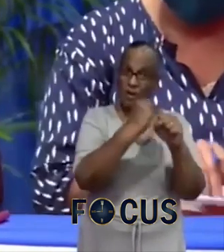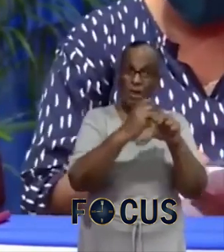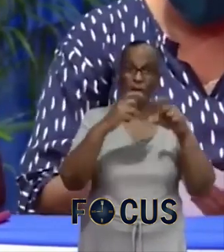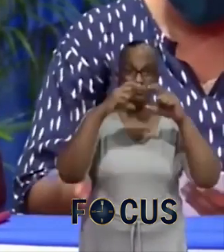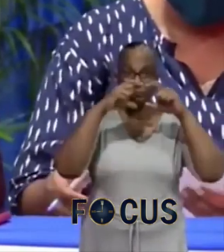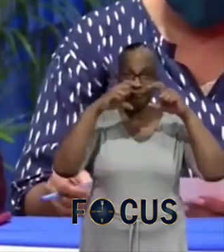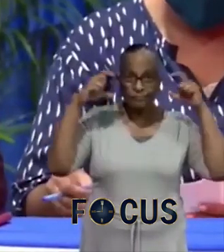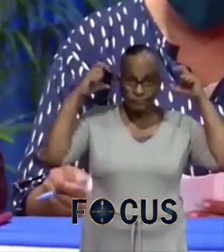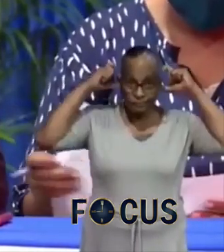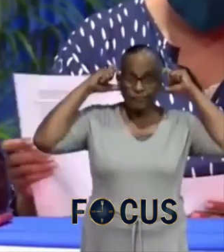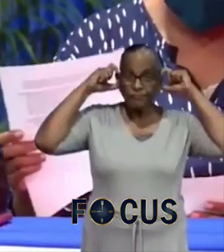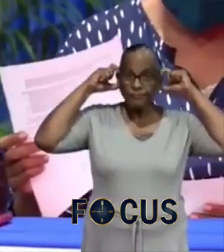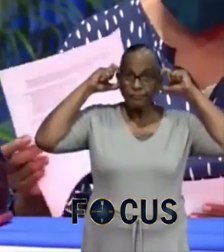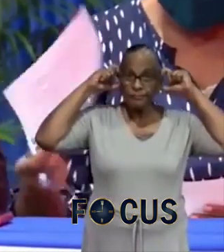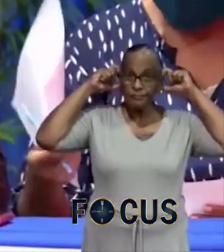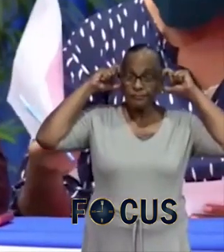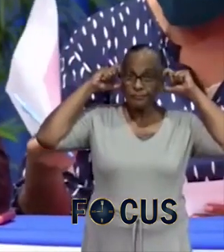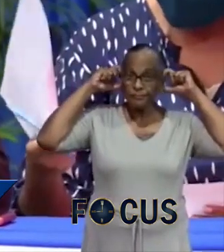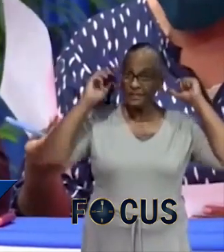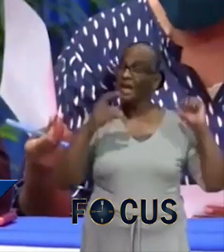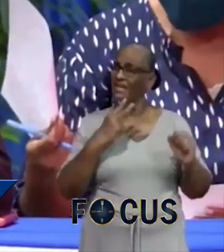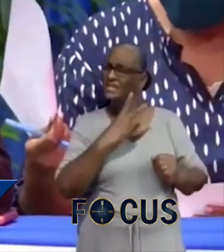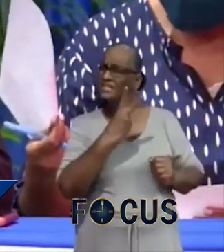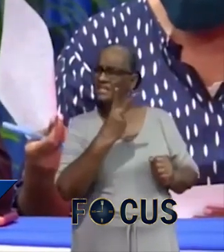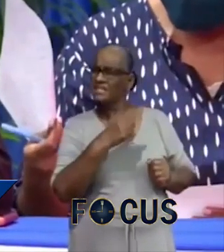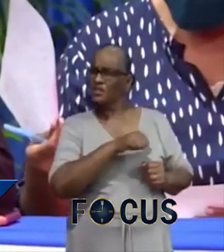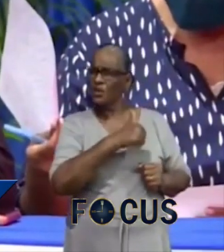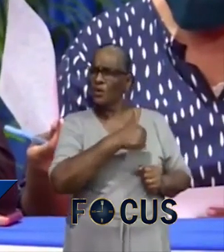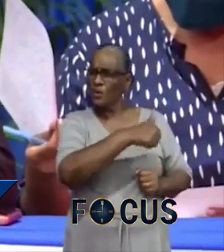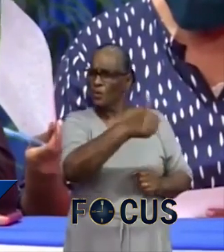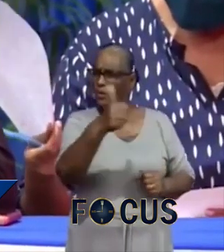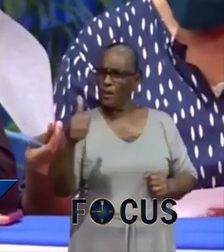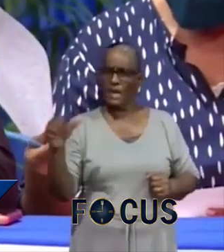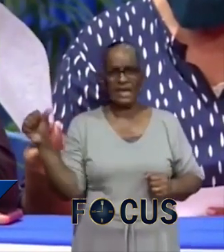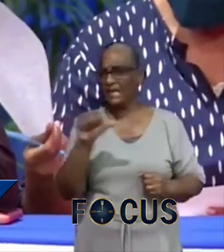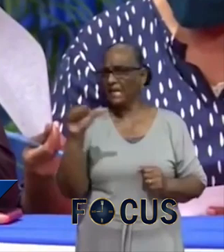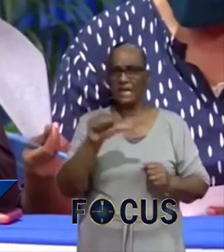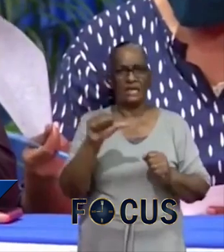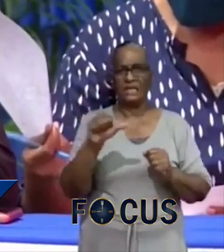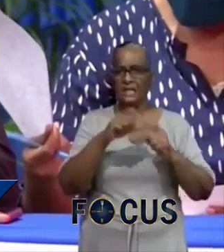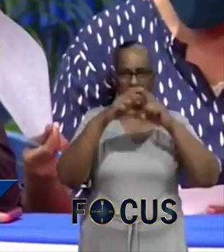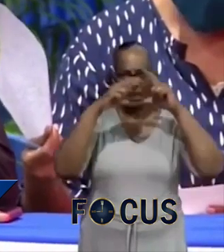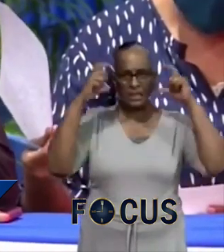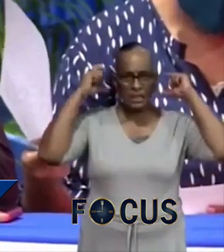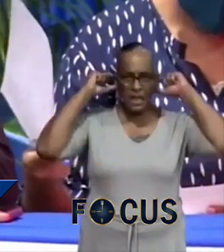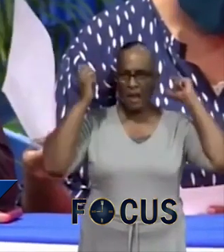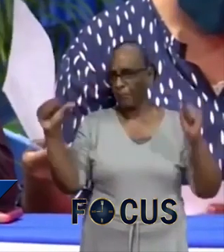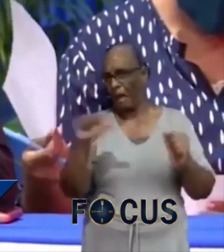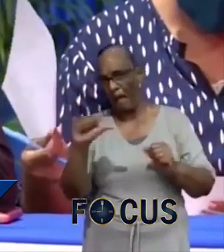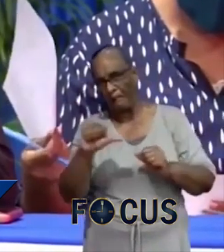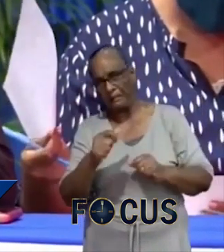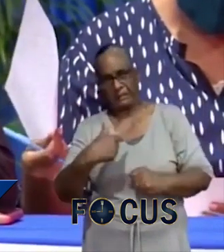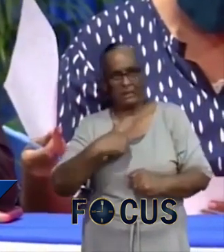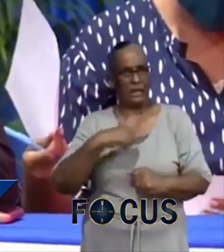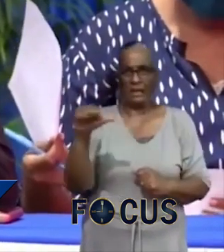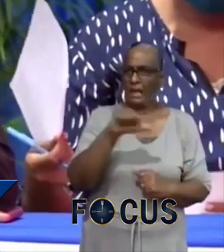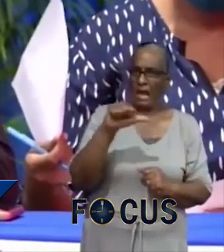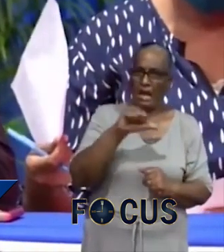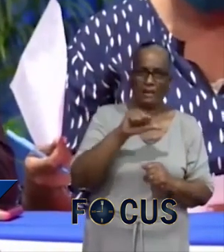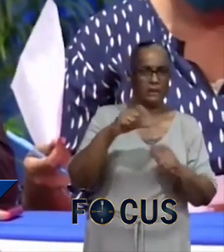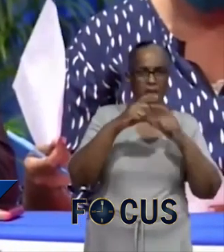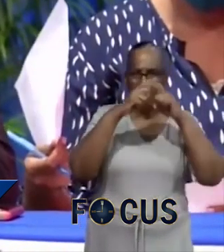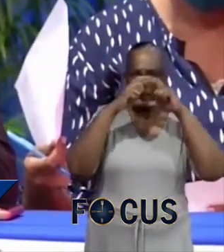mondkapjes. Zoals u ziet hebben enkele van ons weer een andersoortige mondneusbedekking op. Wat ik op heb is